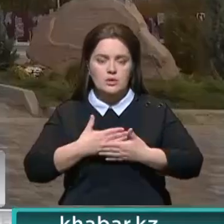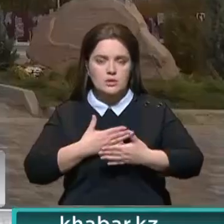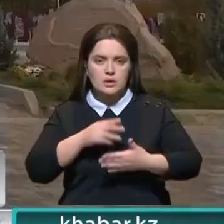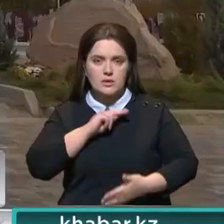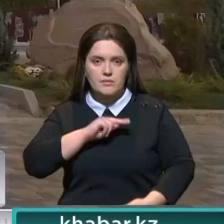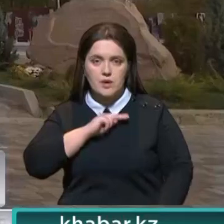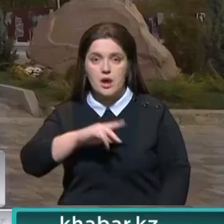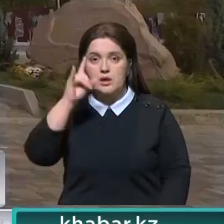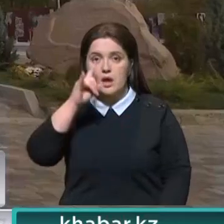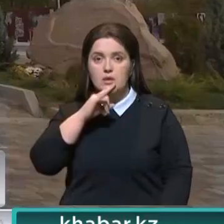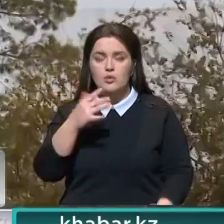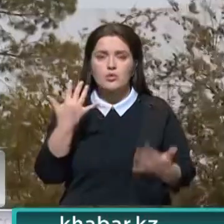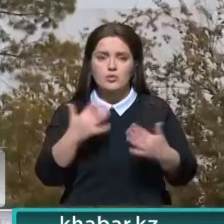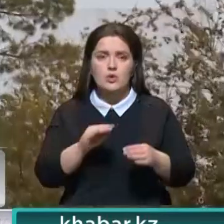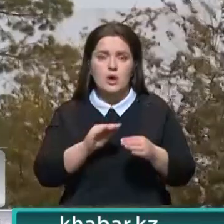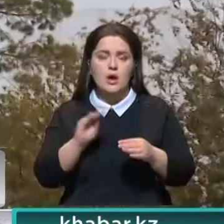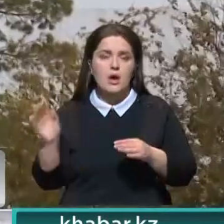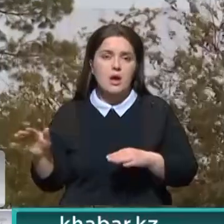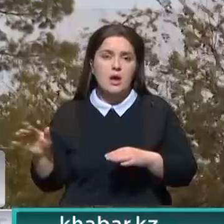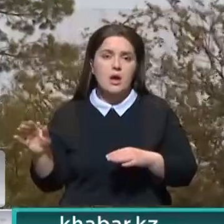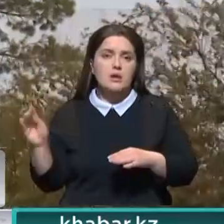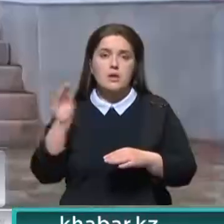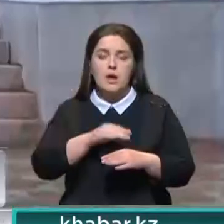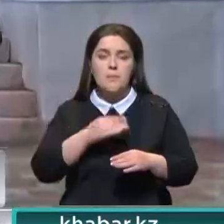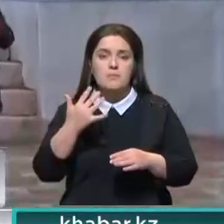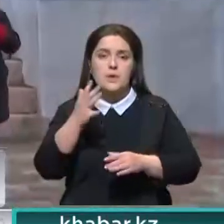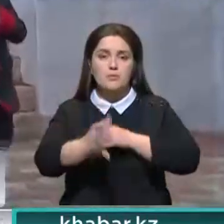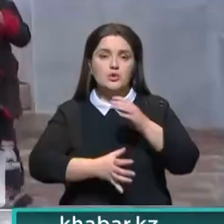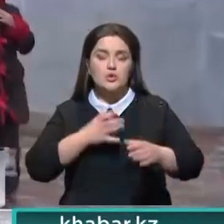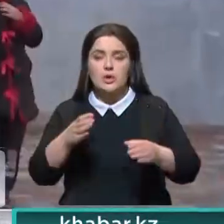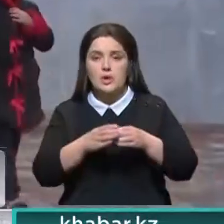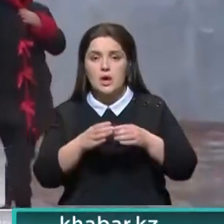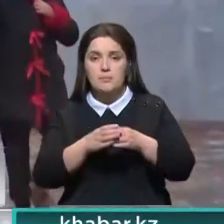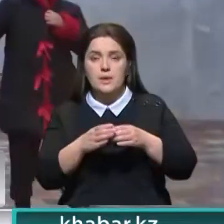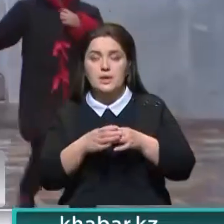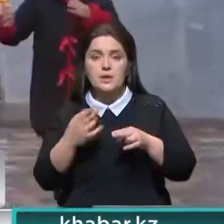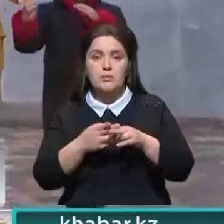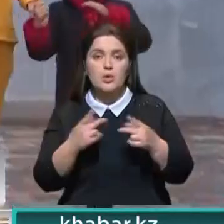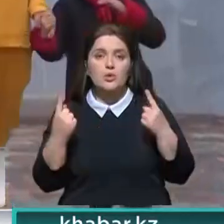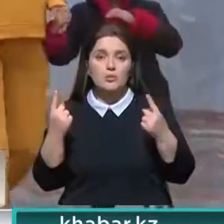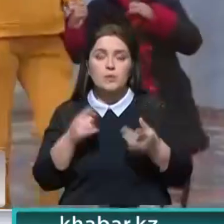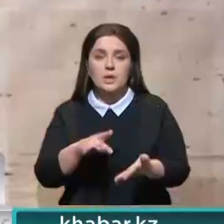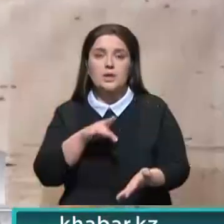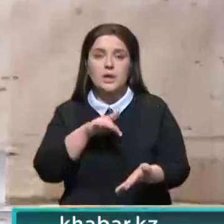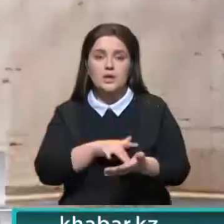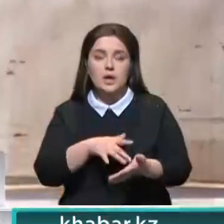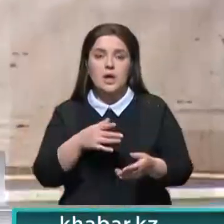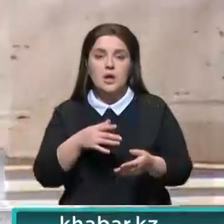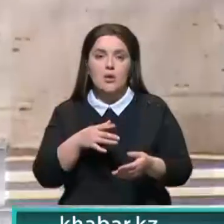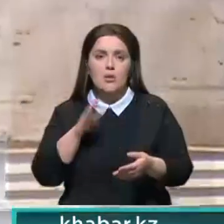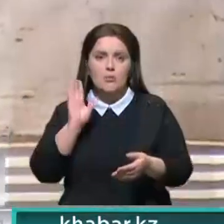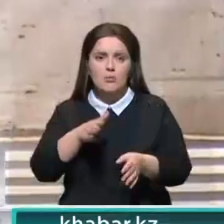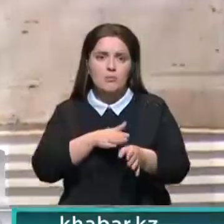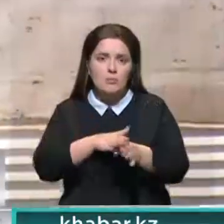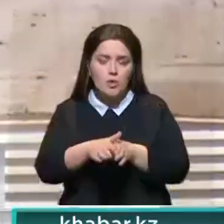работу. В Казахстан уже перебазировались больше 50 международных компаний. И, как правило, расположились они в крупных городах. А это чревато